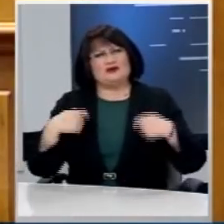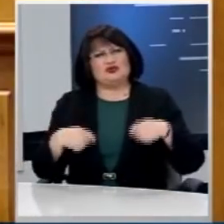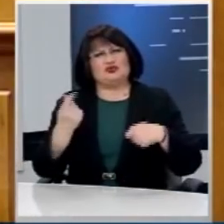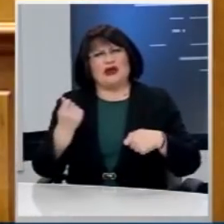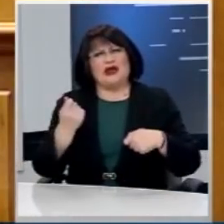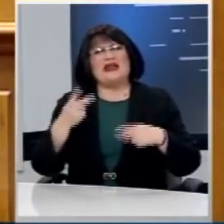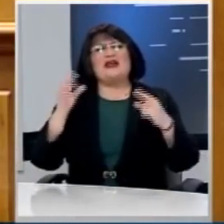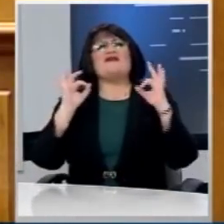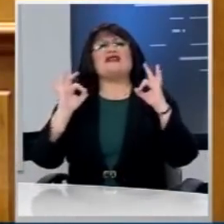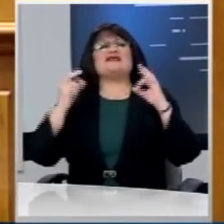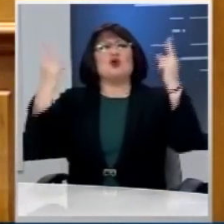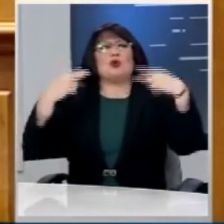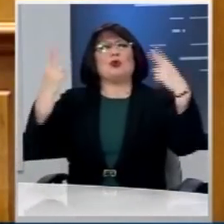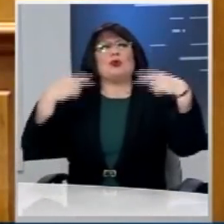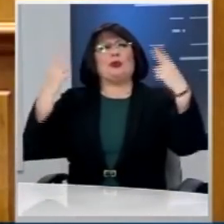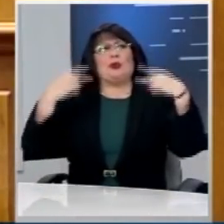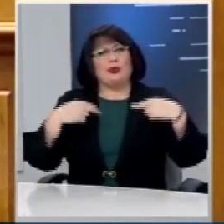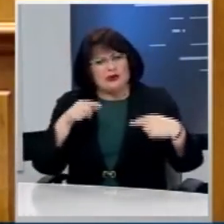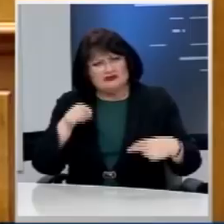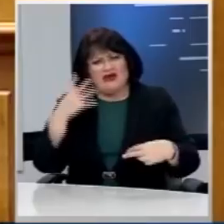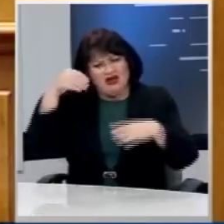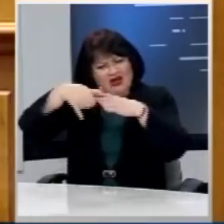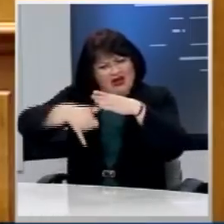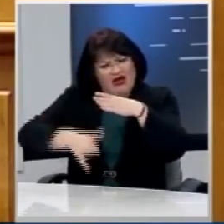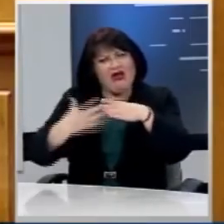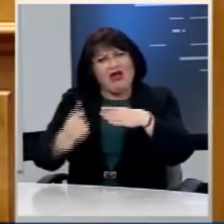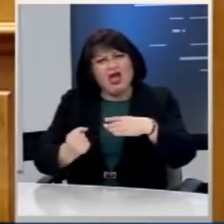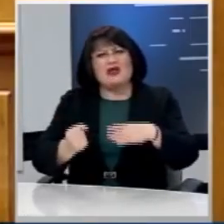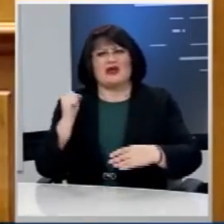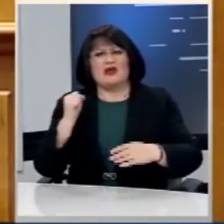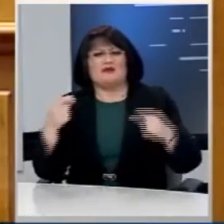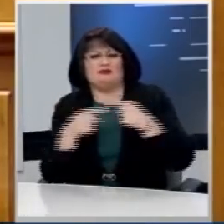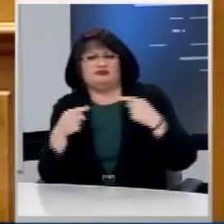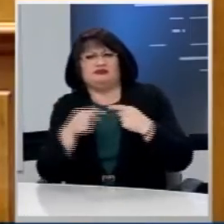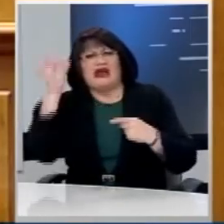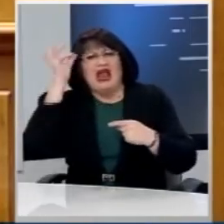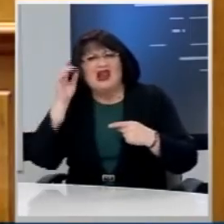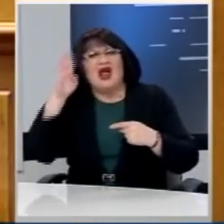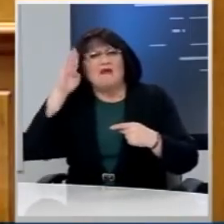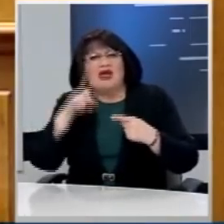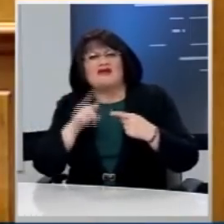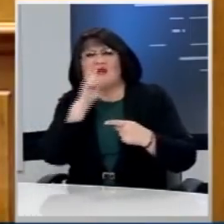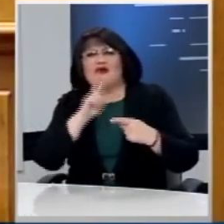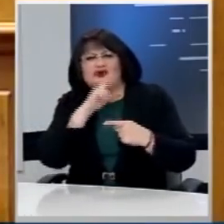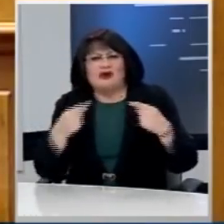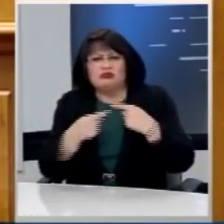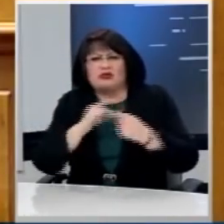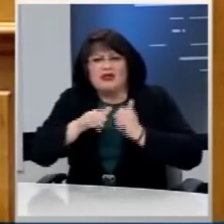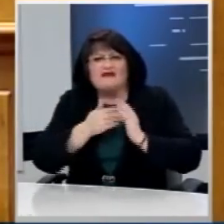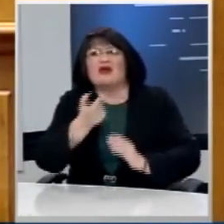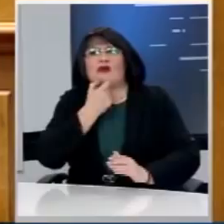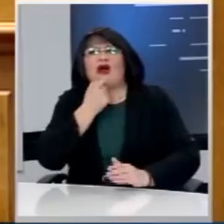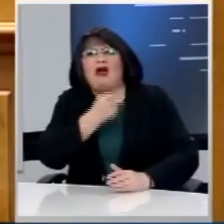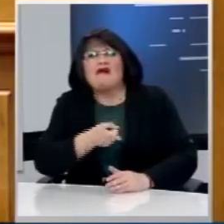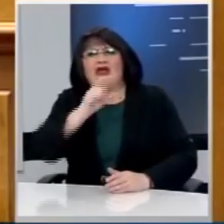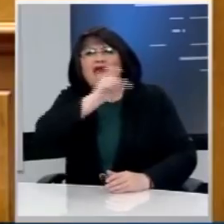κυρίως φυσικού αερίου, ανταγωνίζονται ισχυρά κράτη, όπως η ΗΠΑ, η Γαλλία, η Ρωσία, η